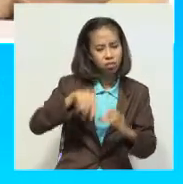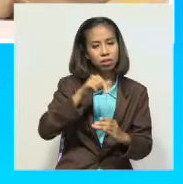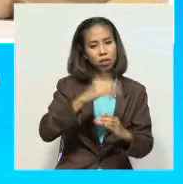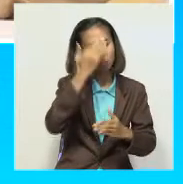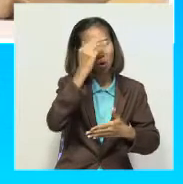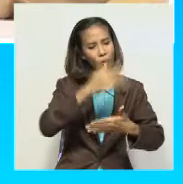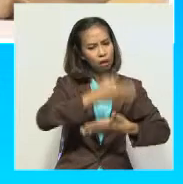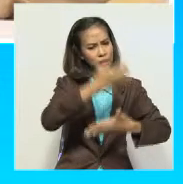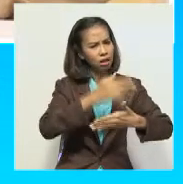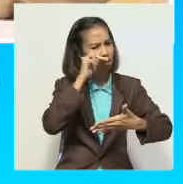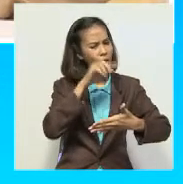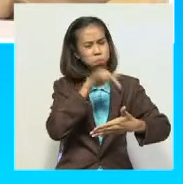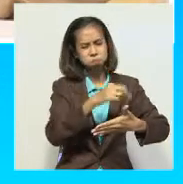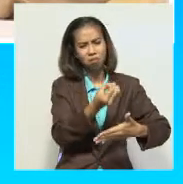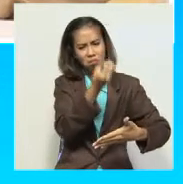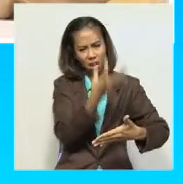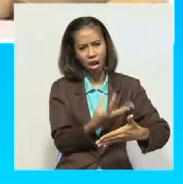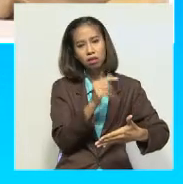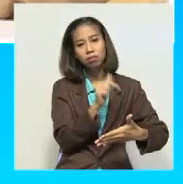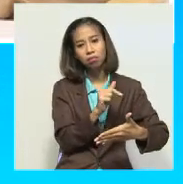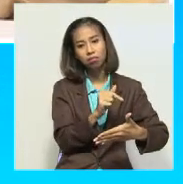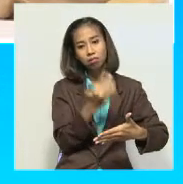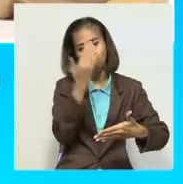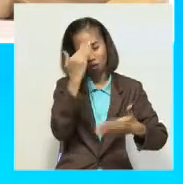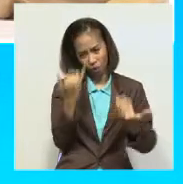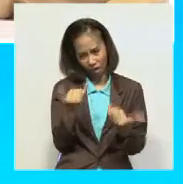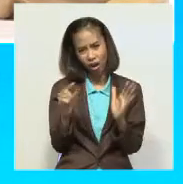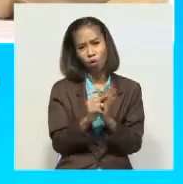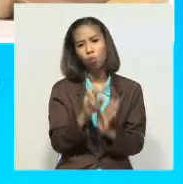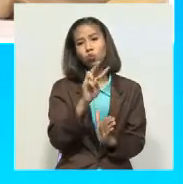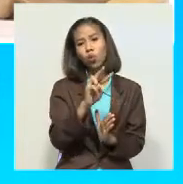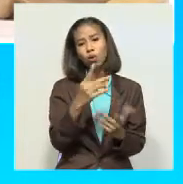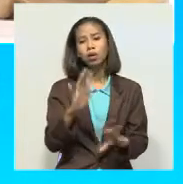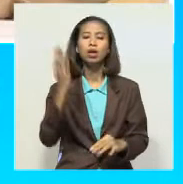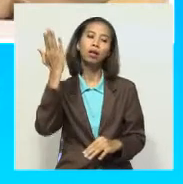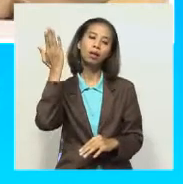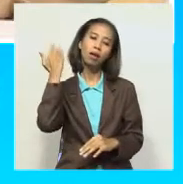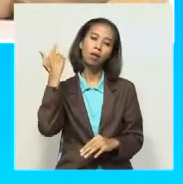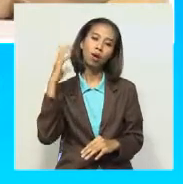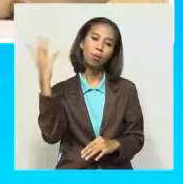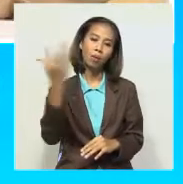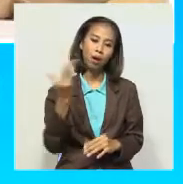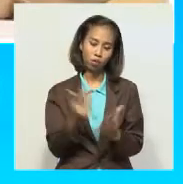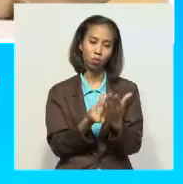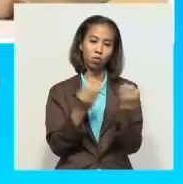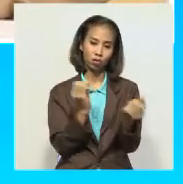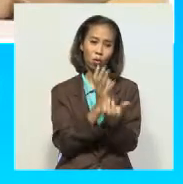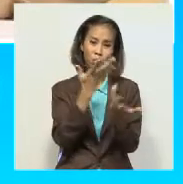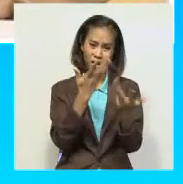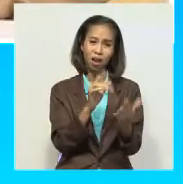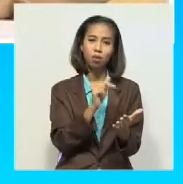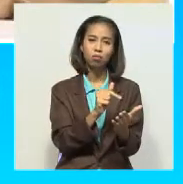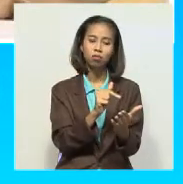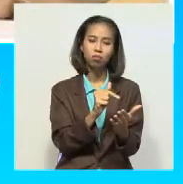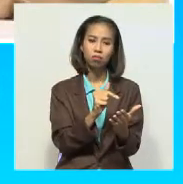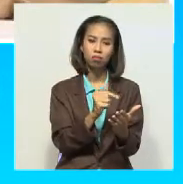เขื่อนนั้นเพราะว่าเป็นที่ทราบกันดีว่าตอนนี้มันรอบ2นะฮะหลังจากที่เบตินคาเขาออกไปเนี่ยผลของการพายุเนี่ยมันทำให้บ